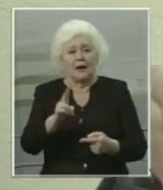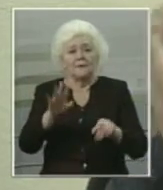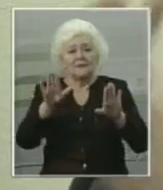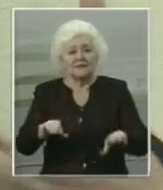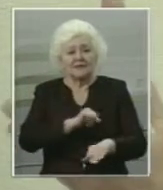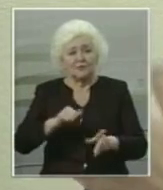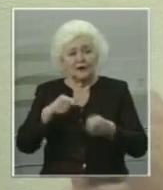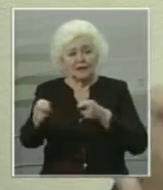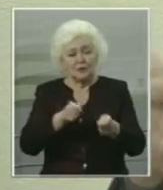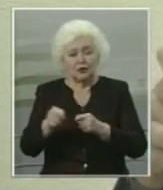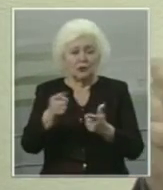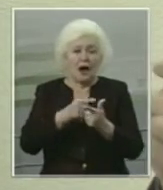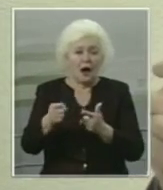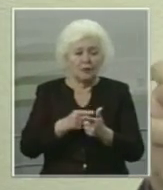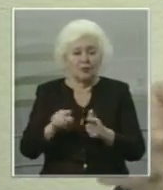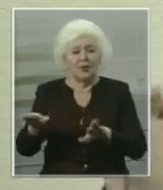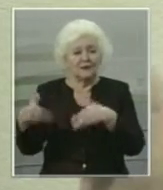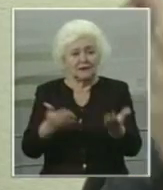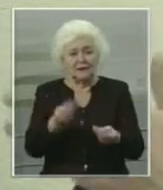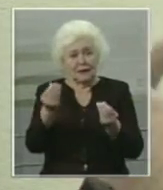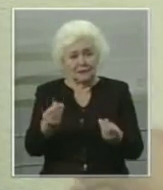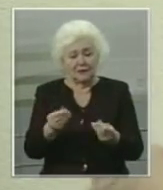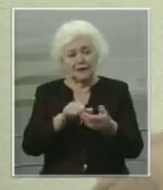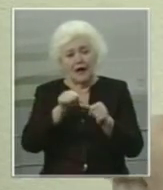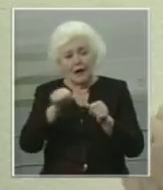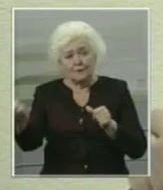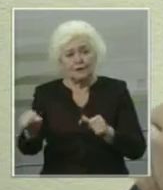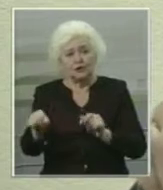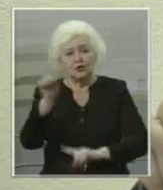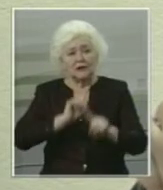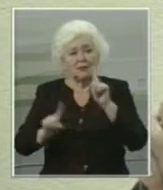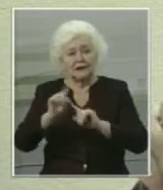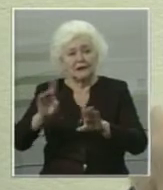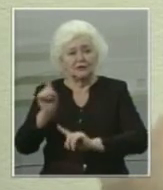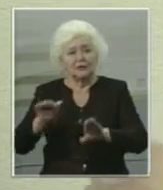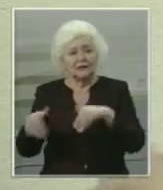самоврядування, або виділяти кошти виключно на пленарному засіданні